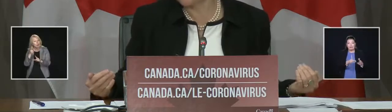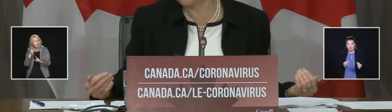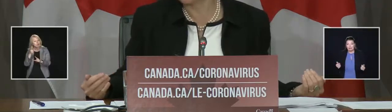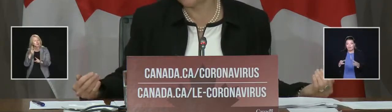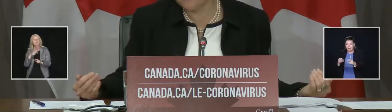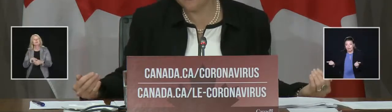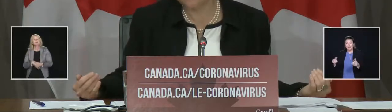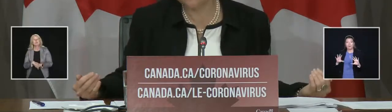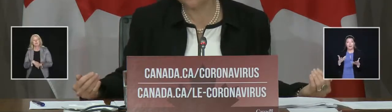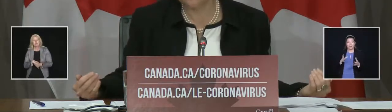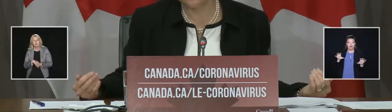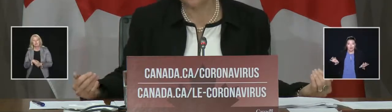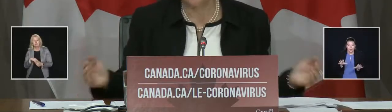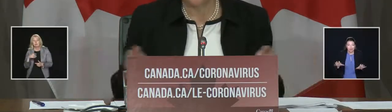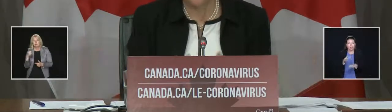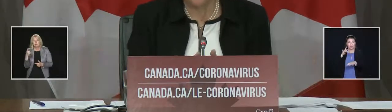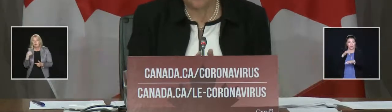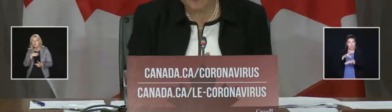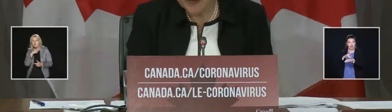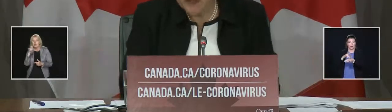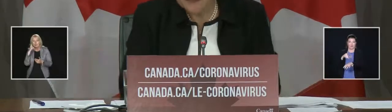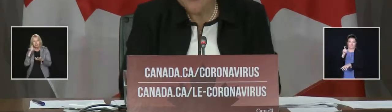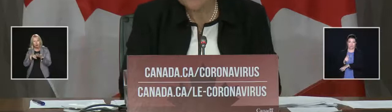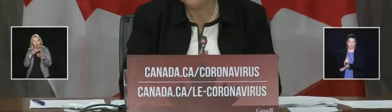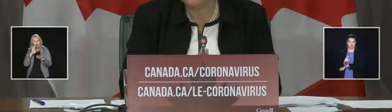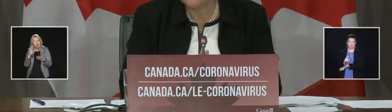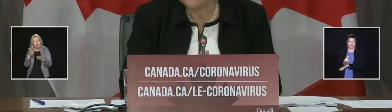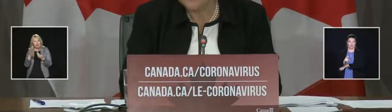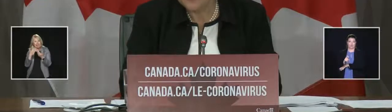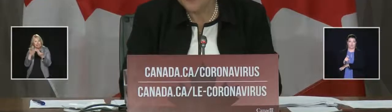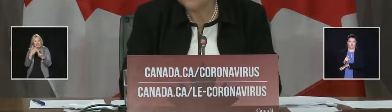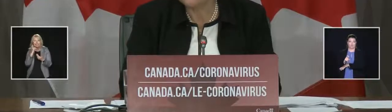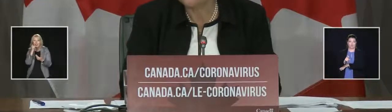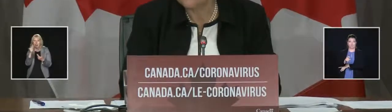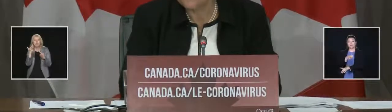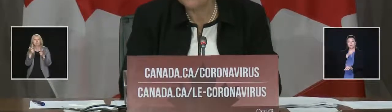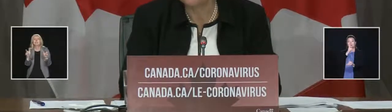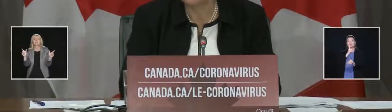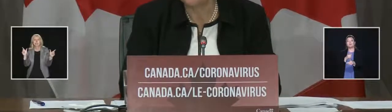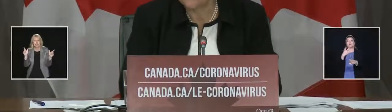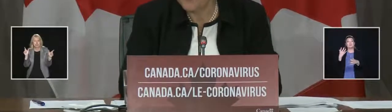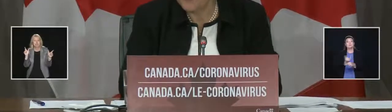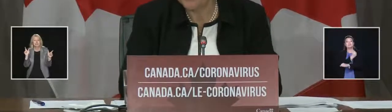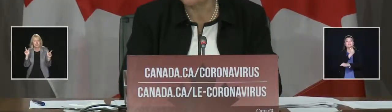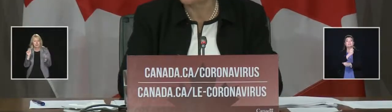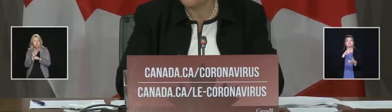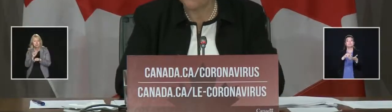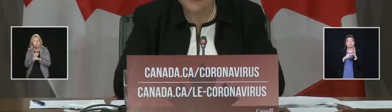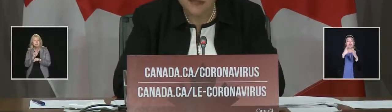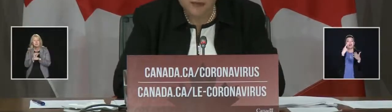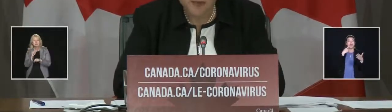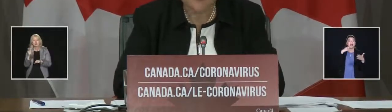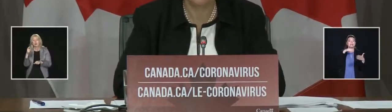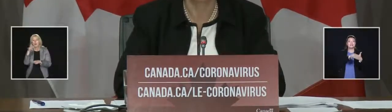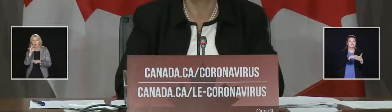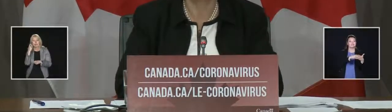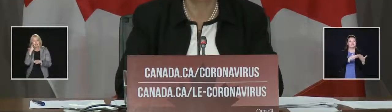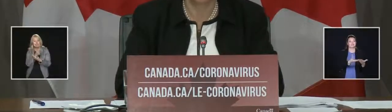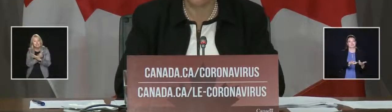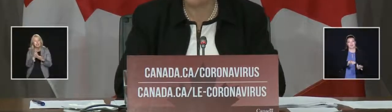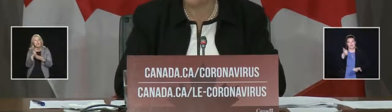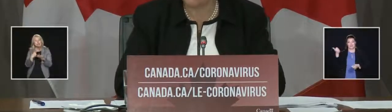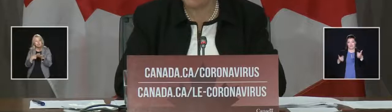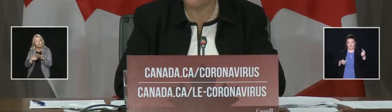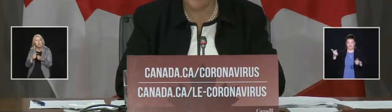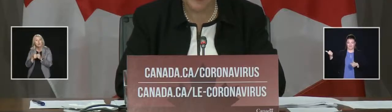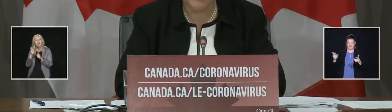final, sera de mettre fin à ce racisme, mais c'est tout un enjeu. Le